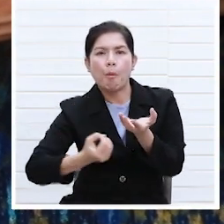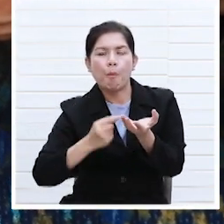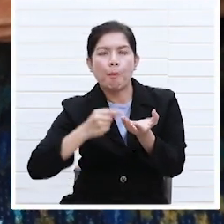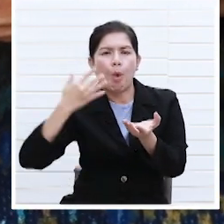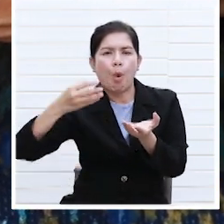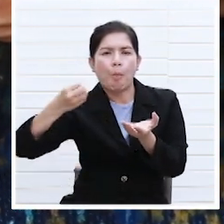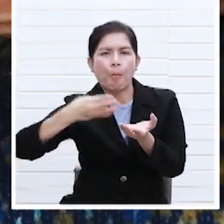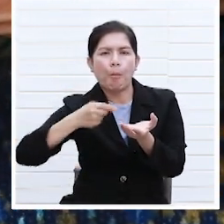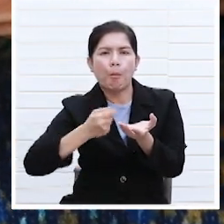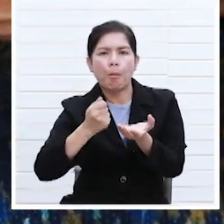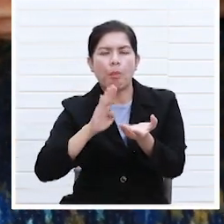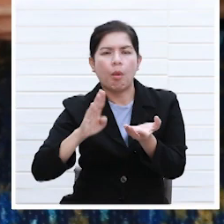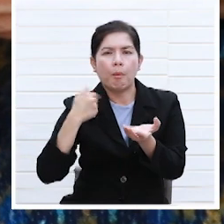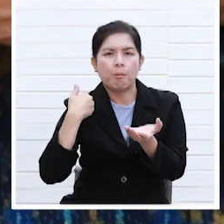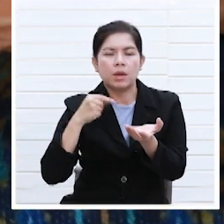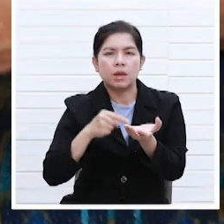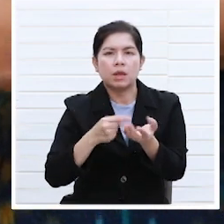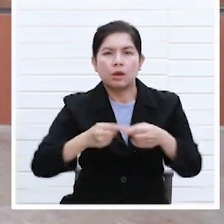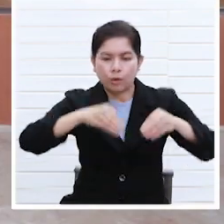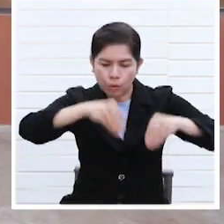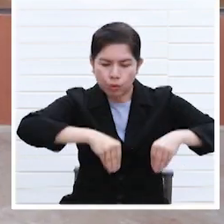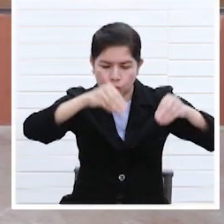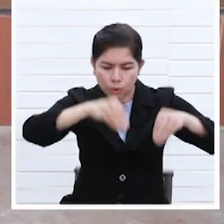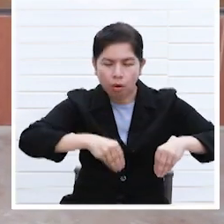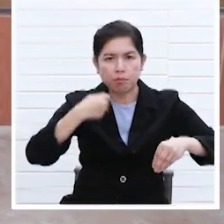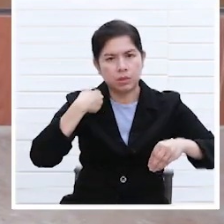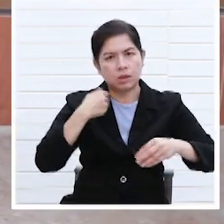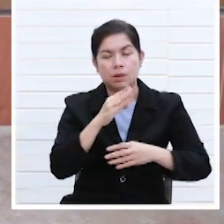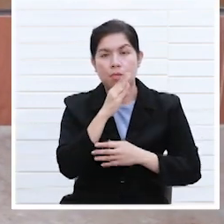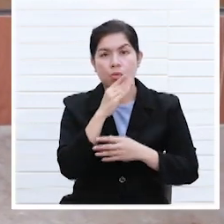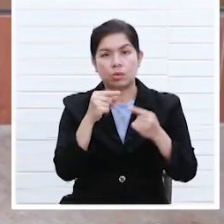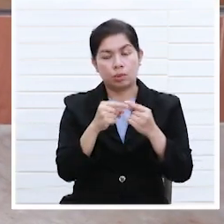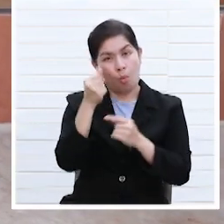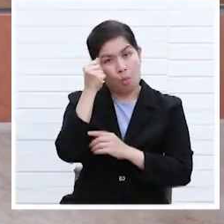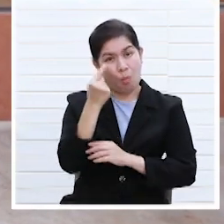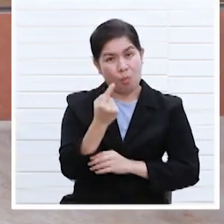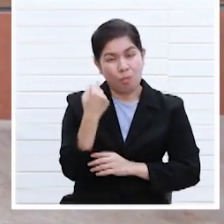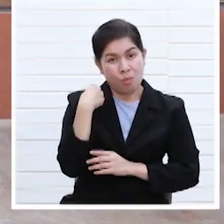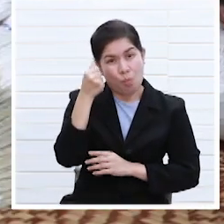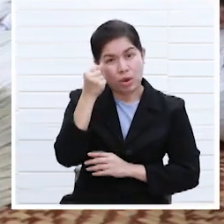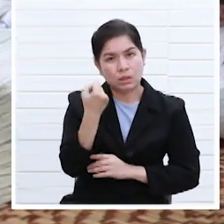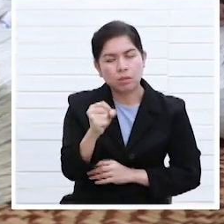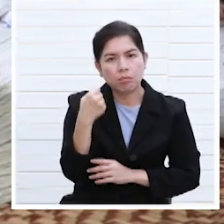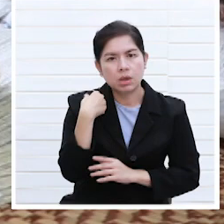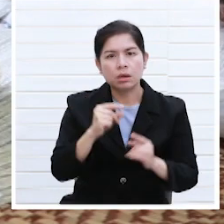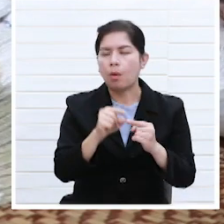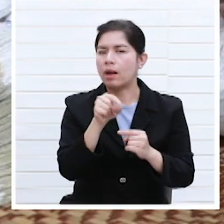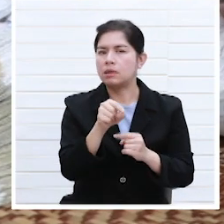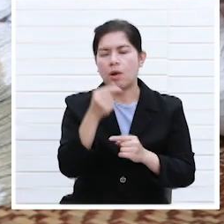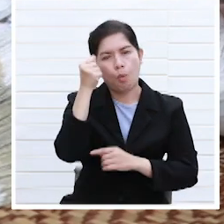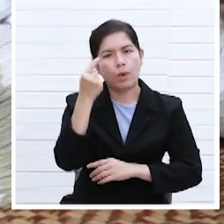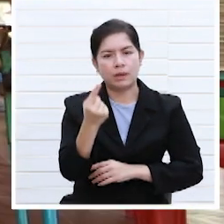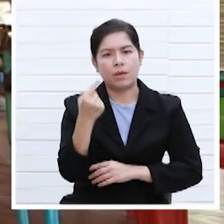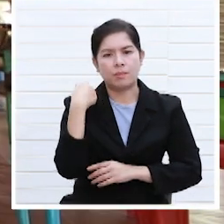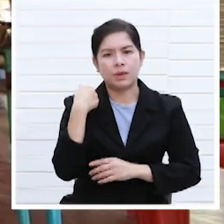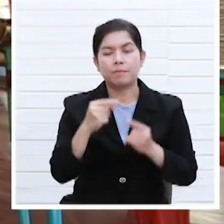ย้อมโอบย้อมโอบย้อมหลายครั้งคือถ้ามีหัวหนึ่งเนี่ยน่าจะประมาณ10กว่าวันแต่อันนี้สามารถทำได้วัน